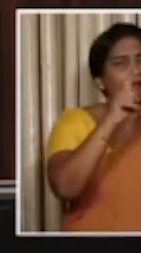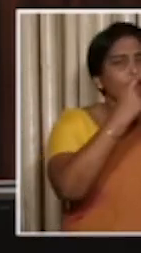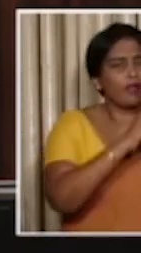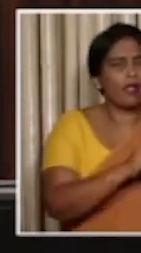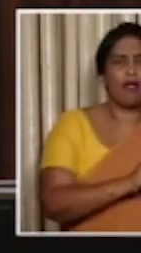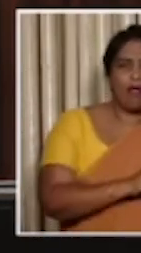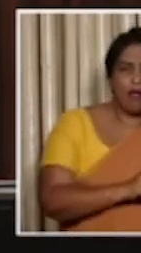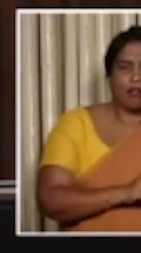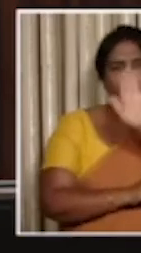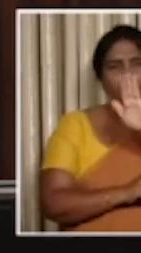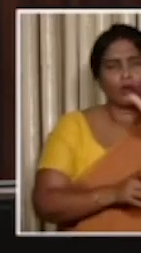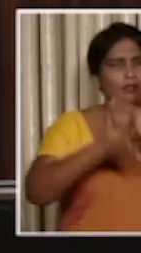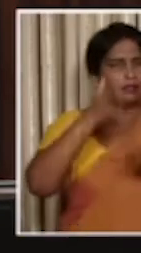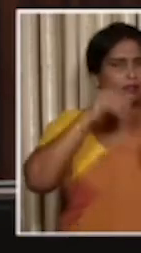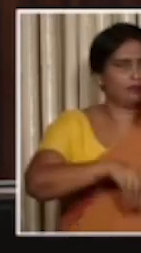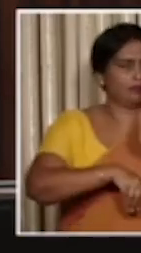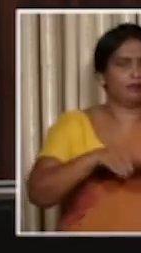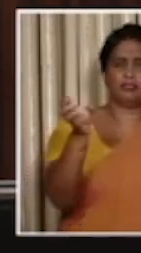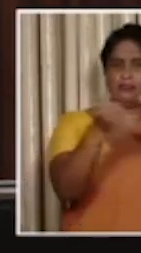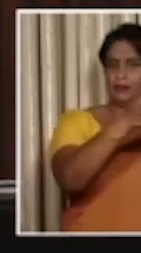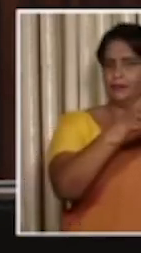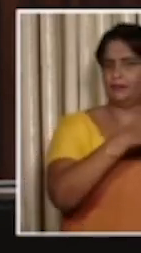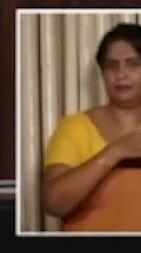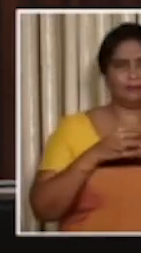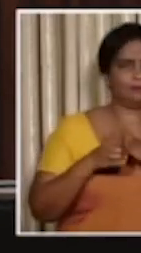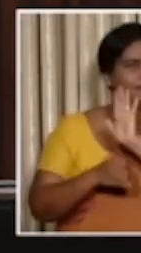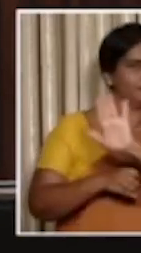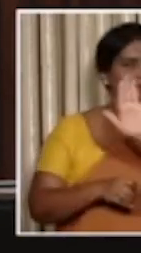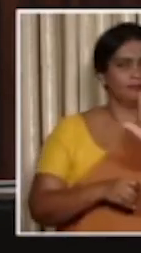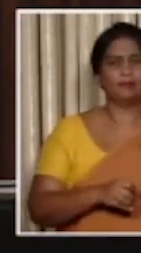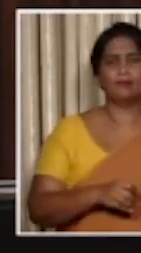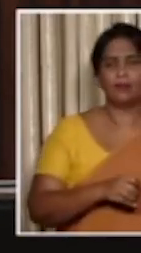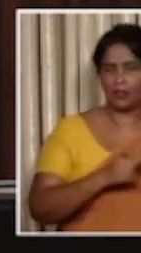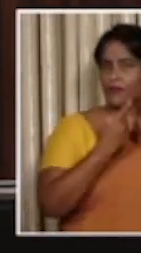ධර්ම දේශපාලන කඳවුරවල පැවැත්ම, විවිධ